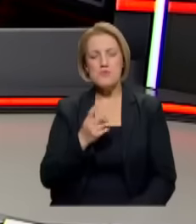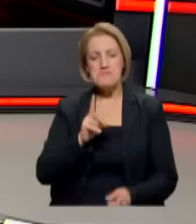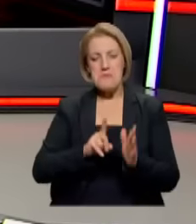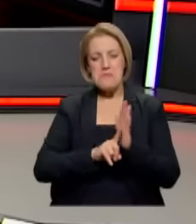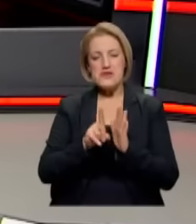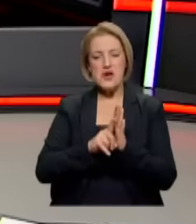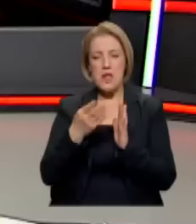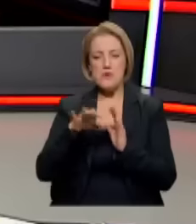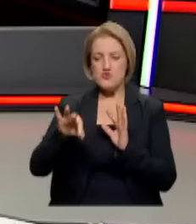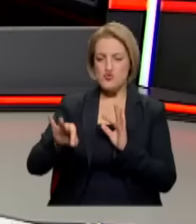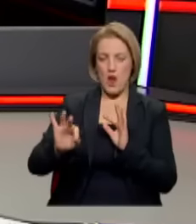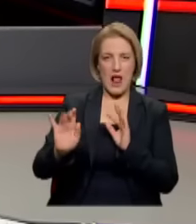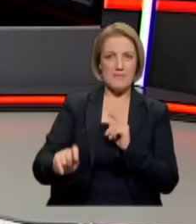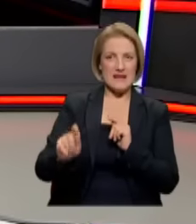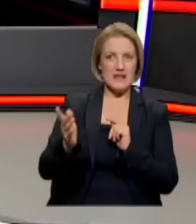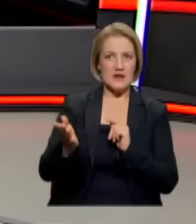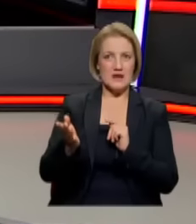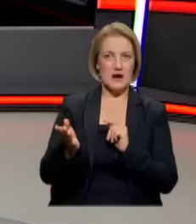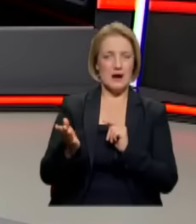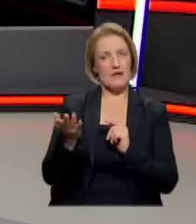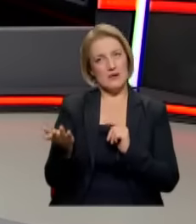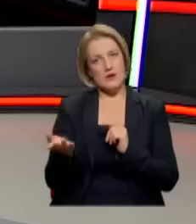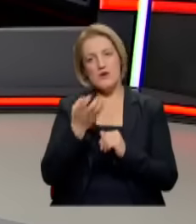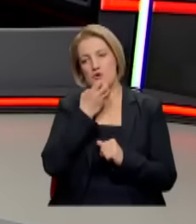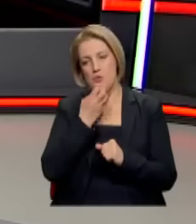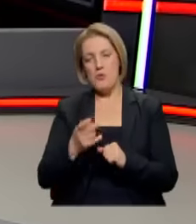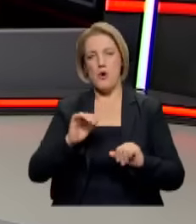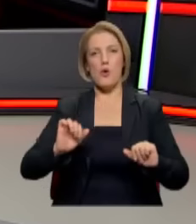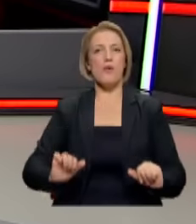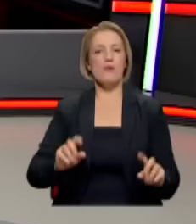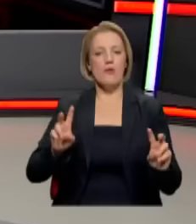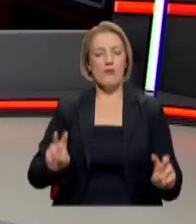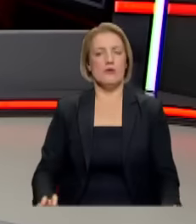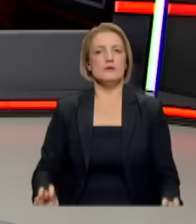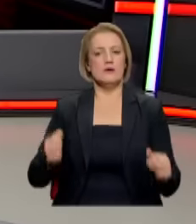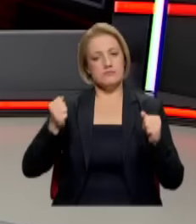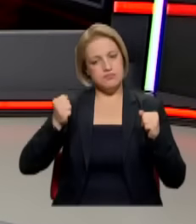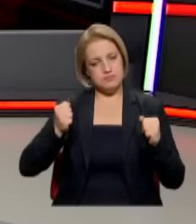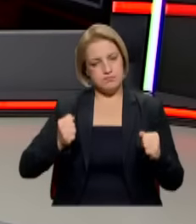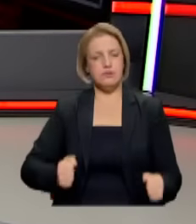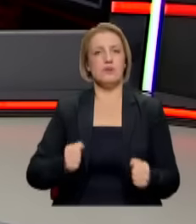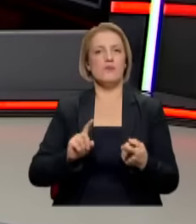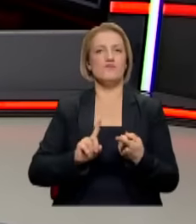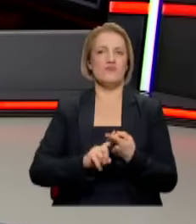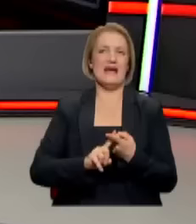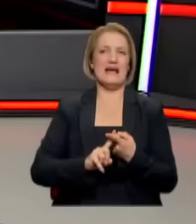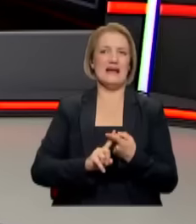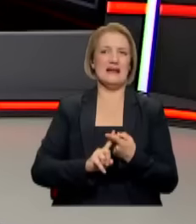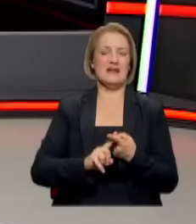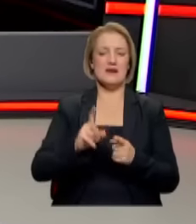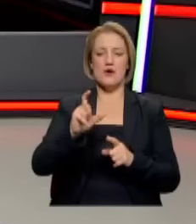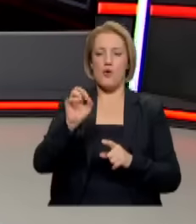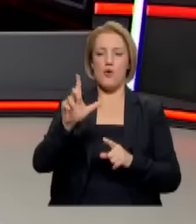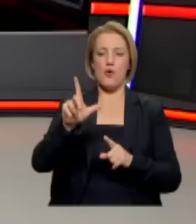başarıları olmadığı halde Şu hale getirdikleri halde ülkeyi adeta ömür boyu koltukta kalmak ve Aslında Kristof